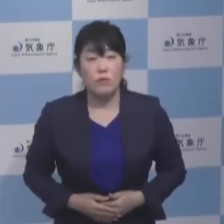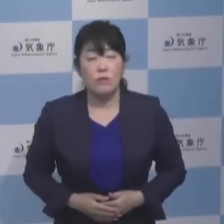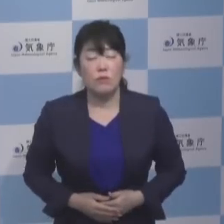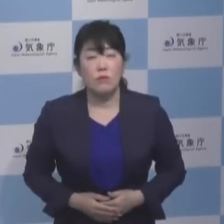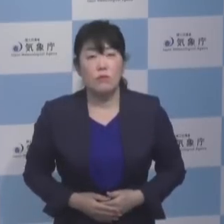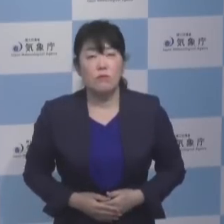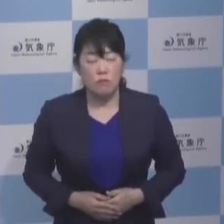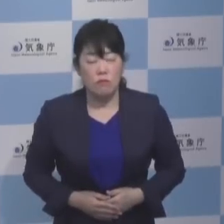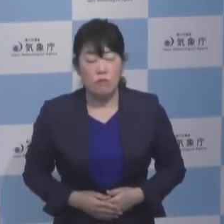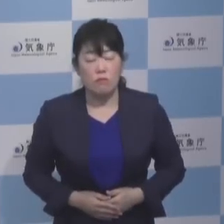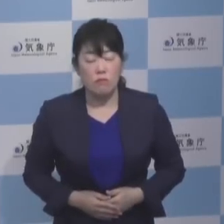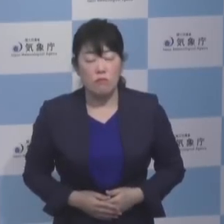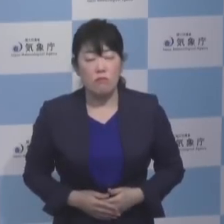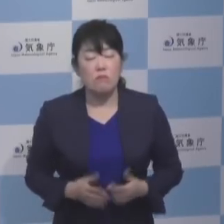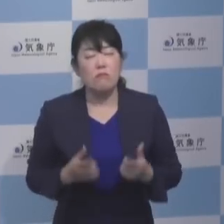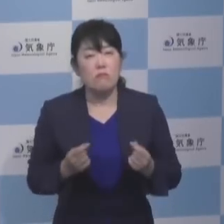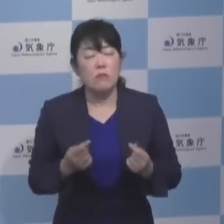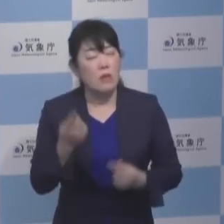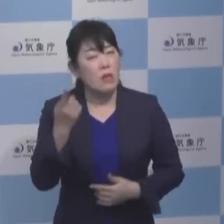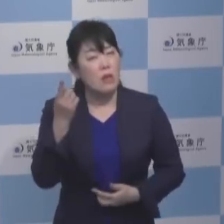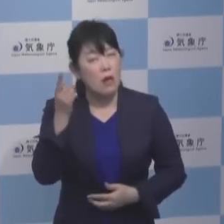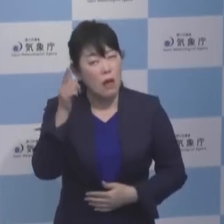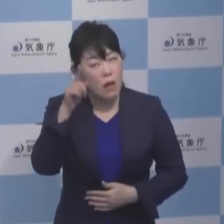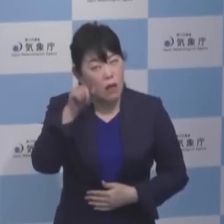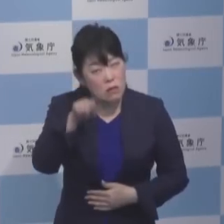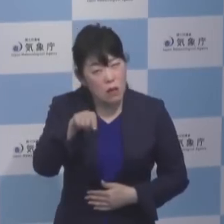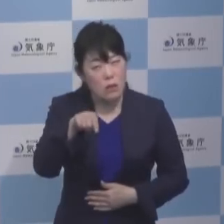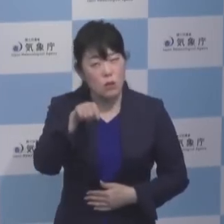そうですね、ちょっと明日そういう形をする